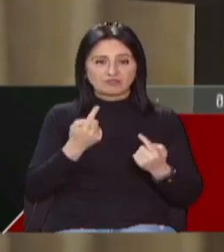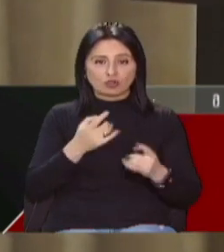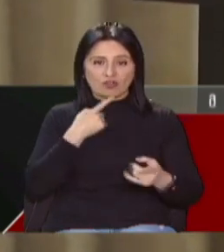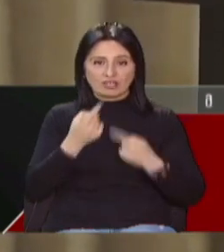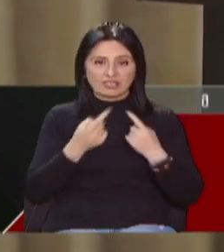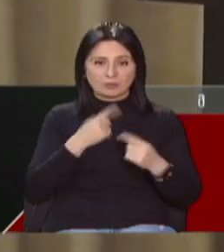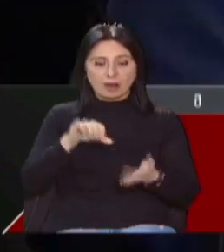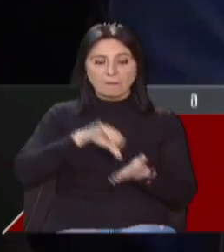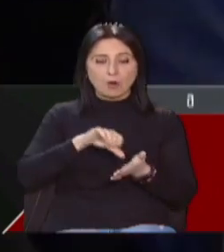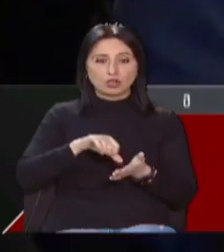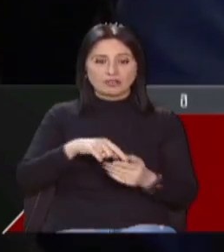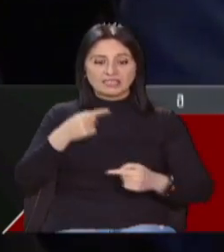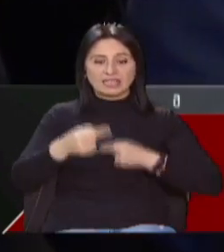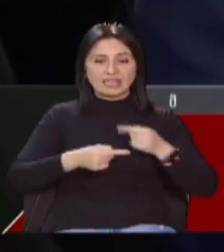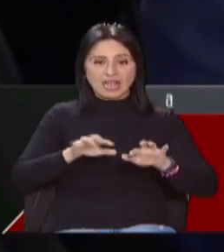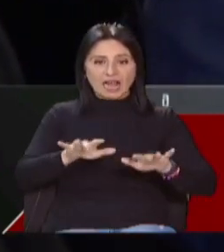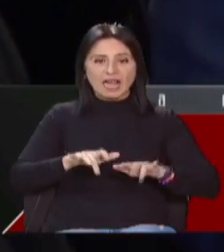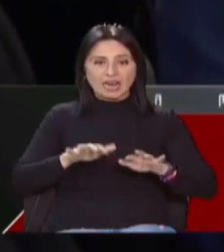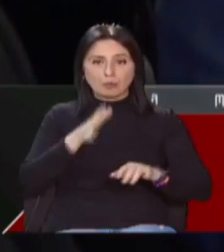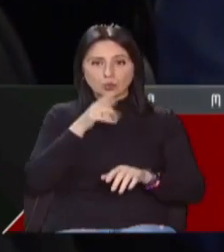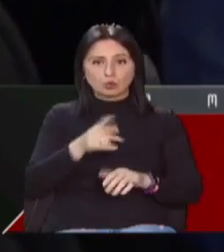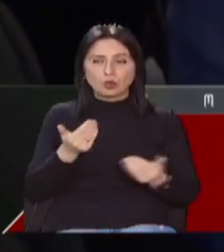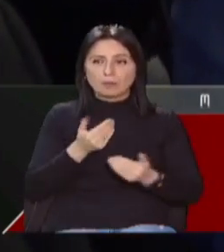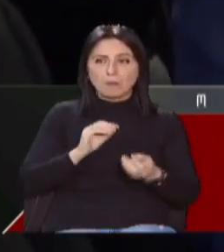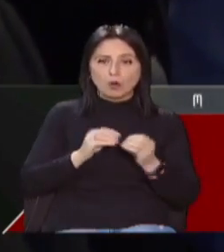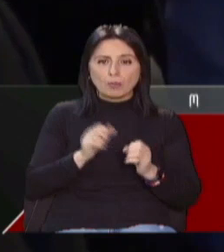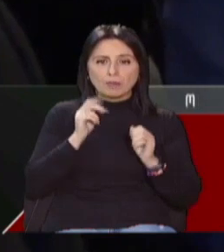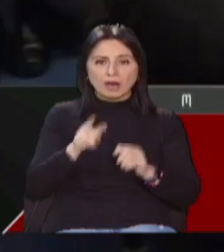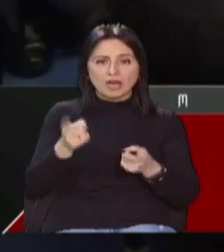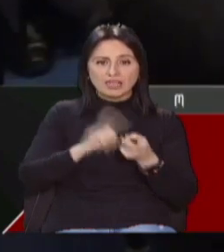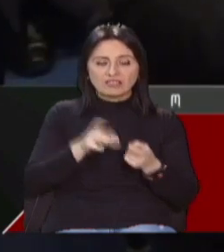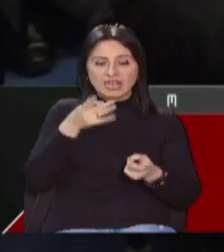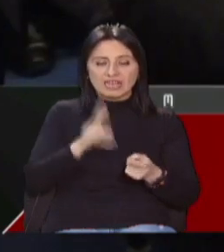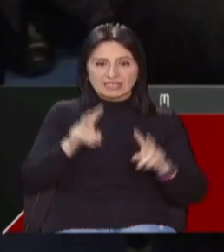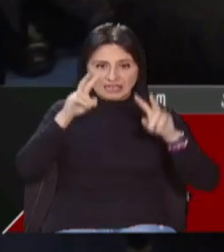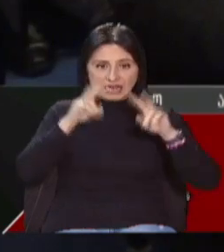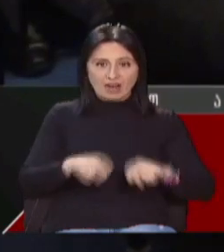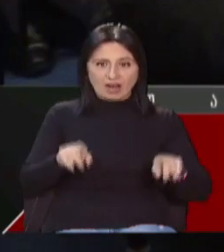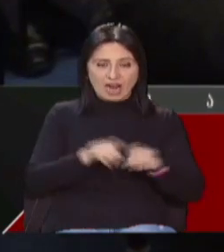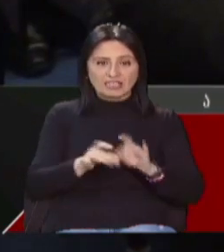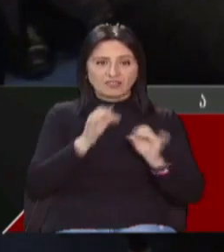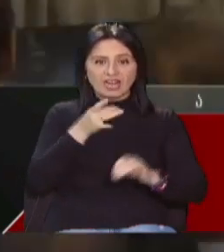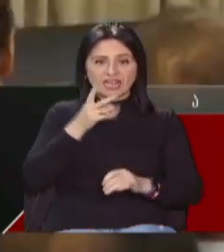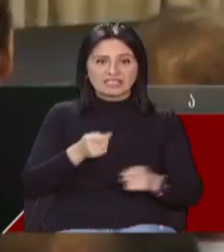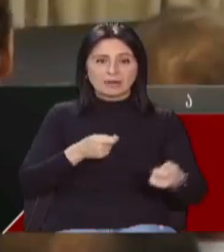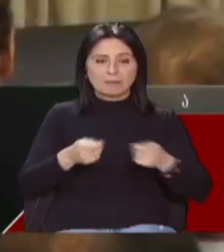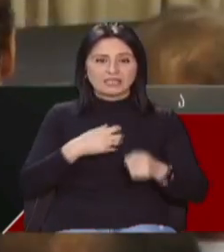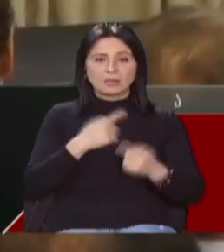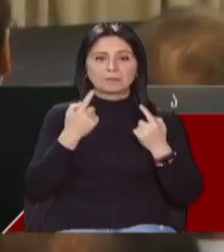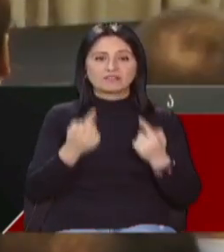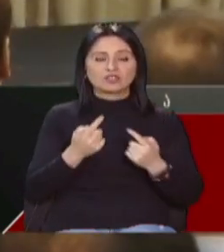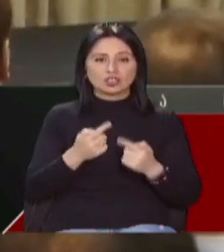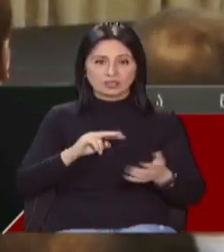ისაუბრა. მონაწილეებმა თანამედროვე ჰიბრიდულ ეპოქაში არსებული გამოწვევები და მასთან დაკავშირებული რისკები განიხილეს. ასევე ისაუბრეს რისკის მართვის